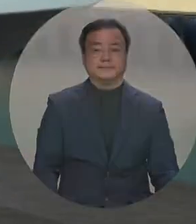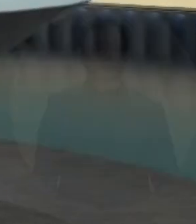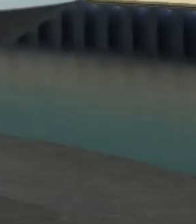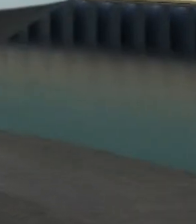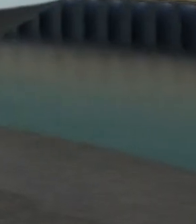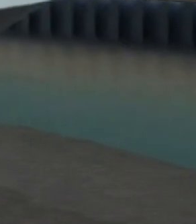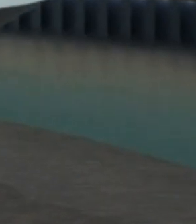들었습니다